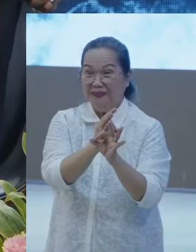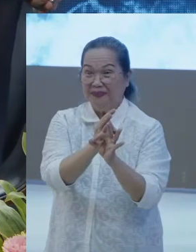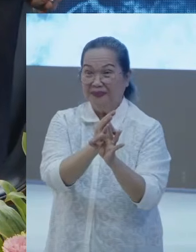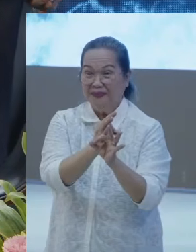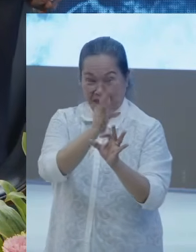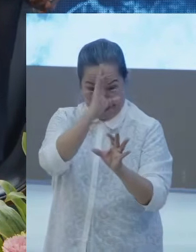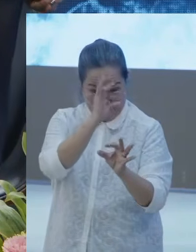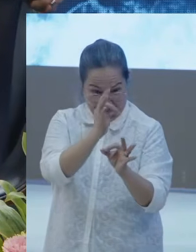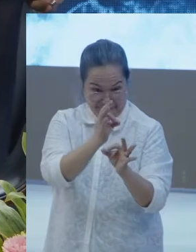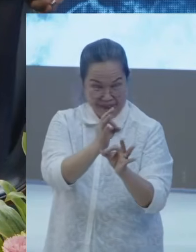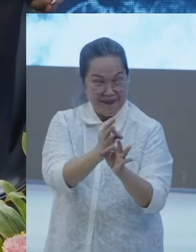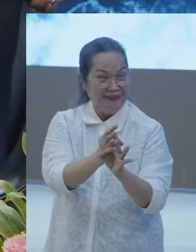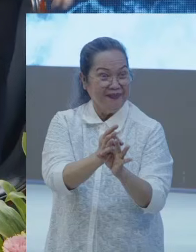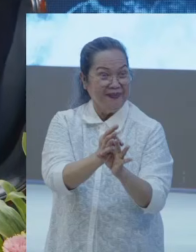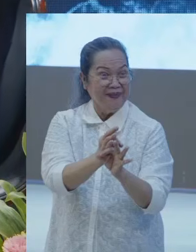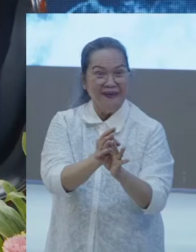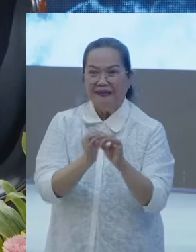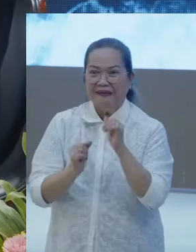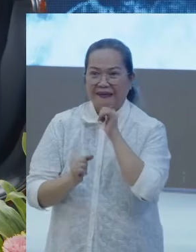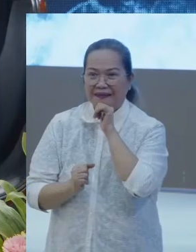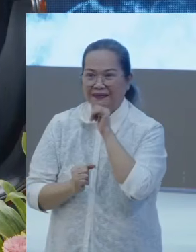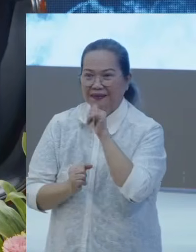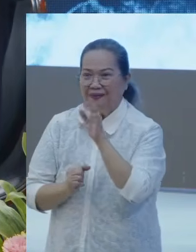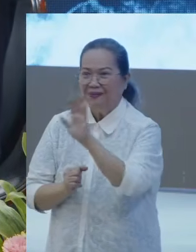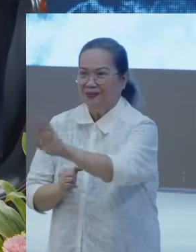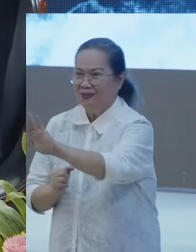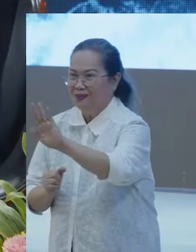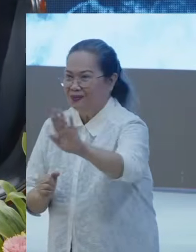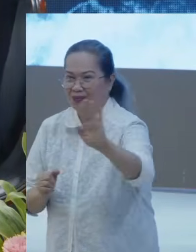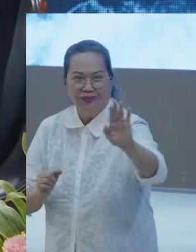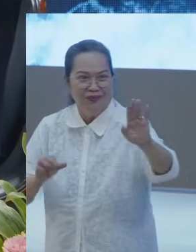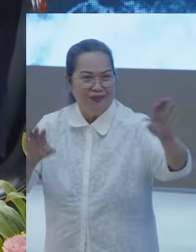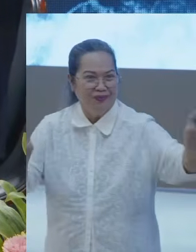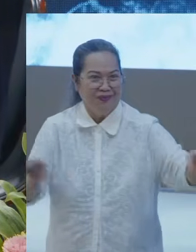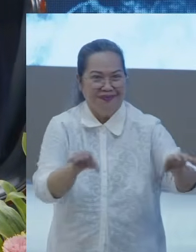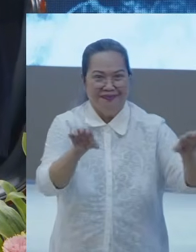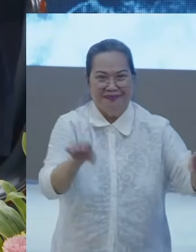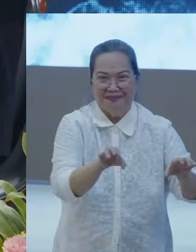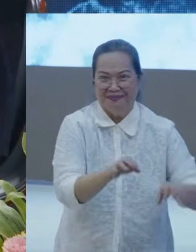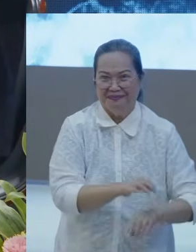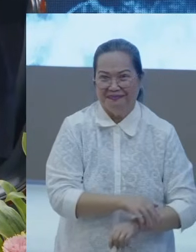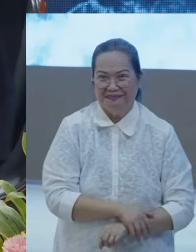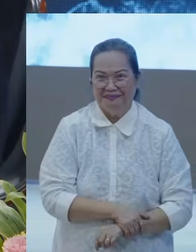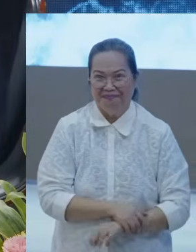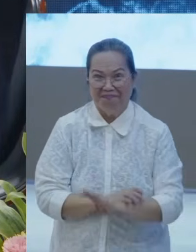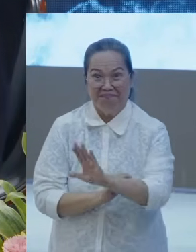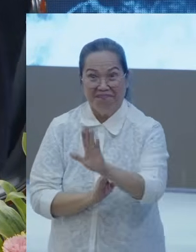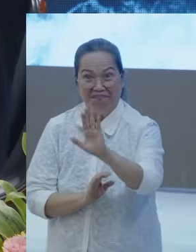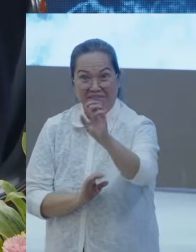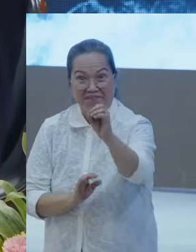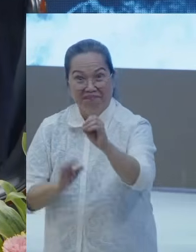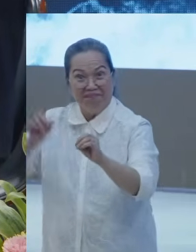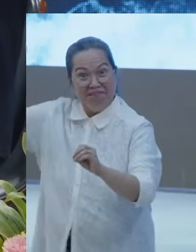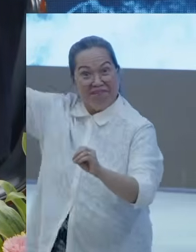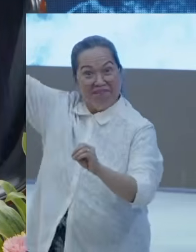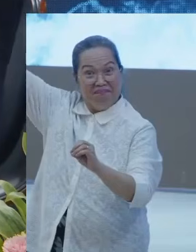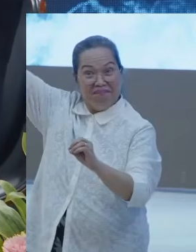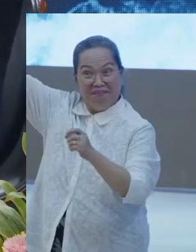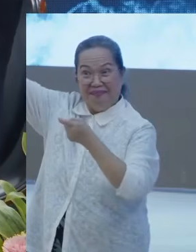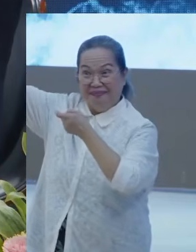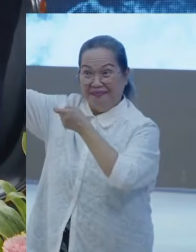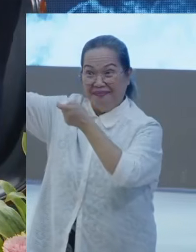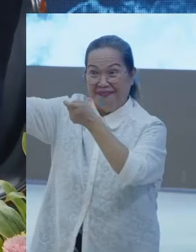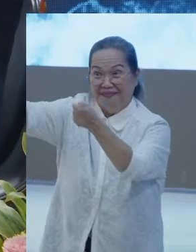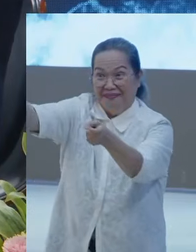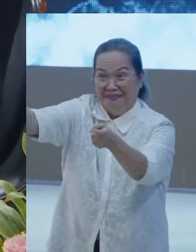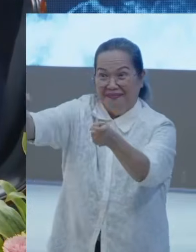this faith is not your own doing. It is the gift of God, not a result